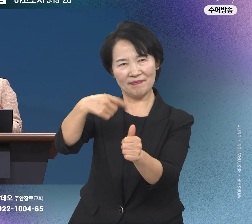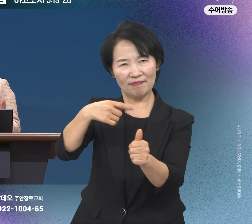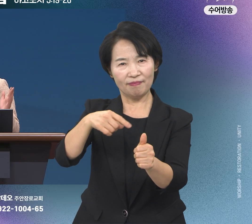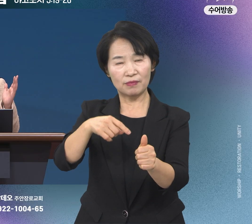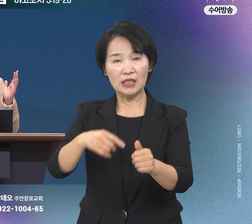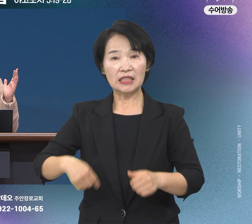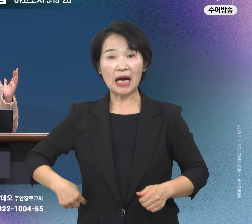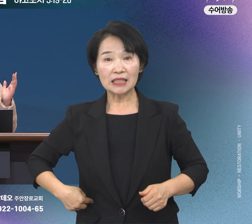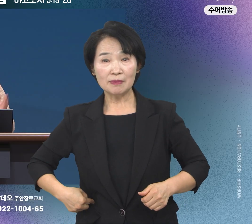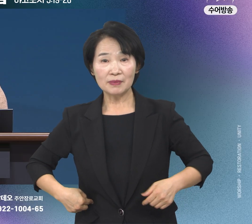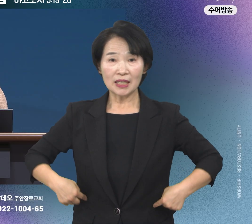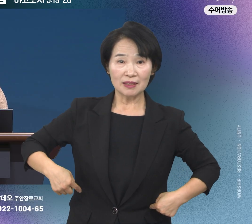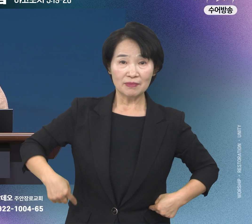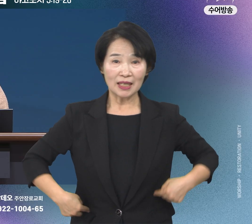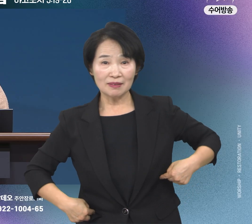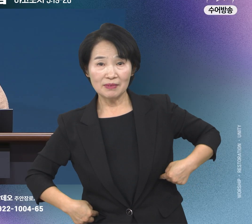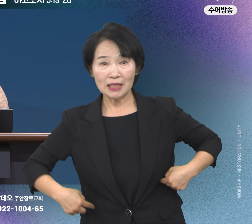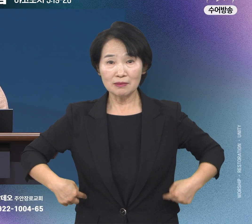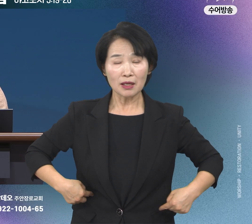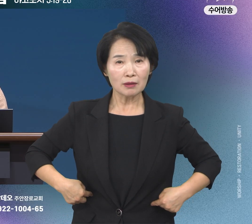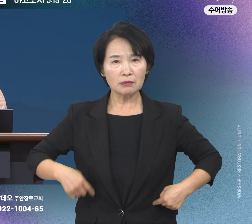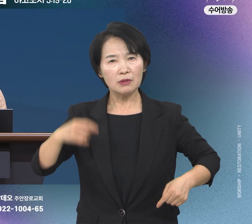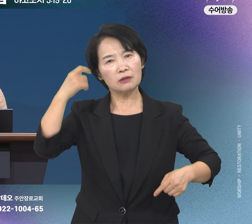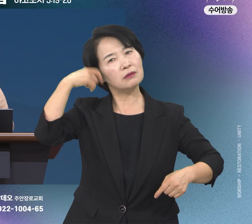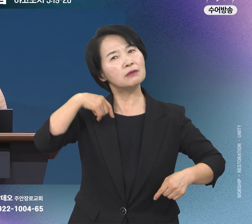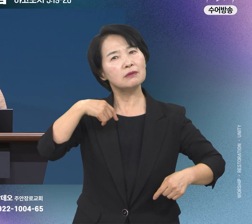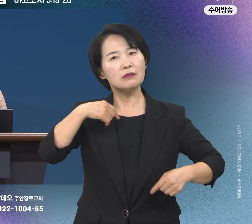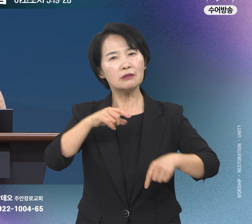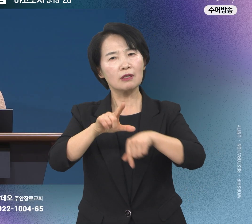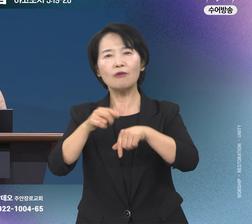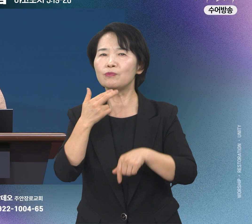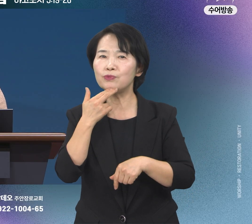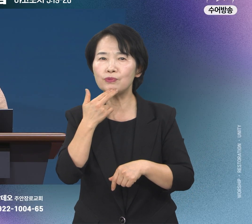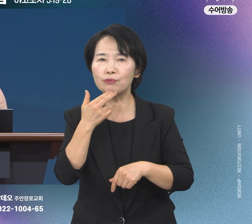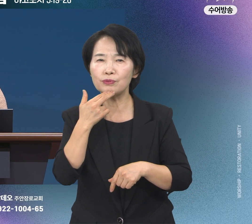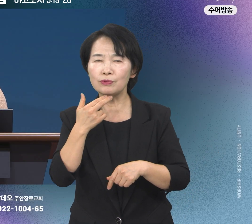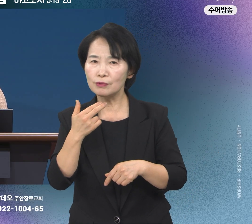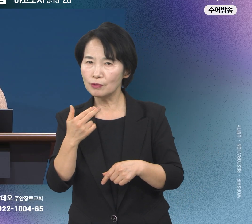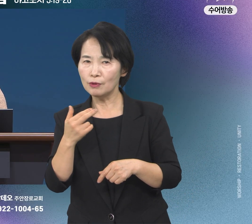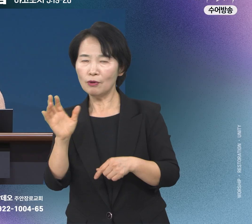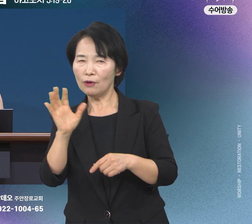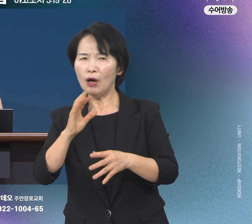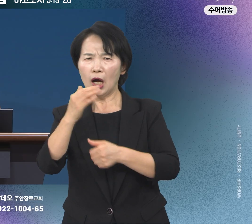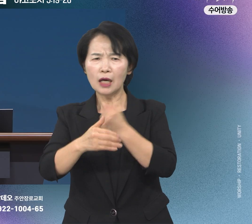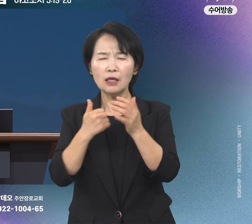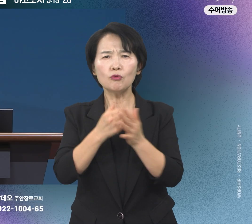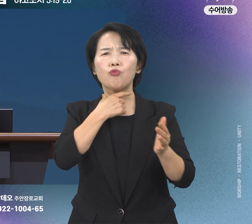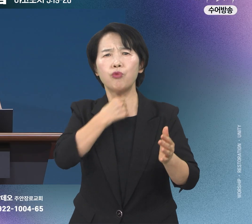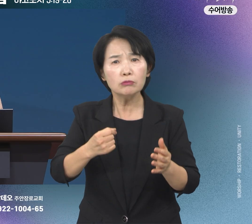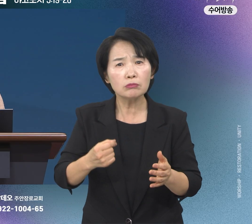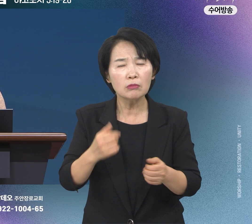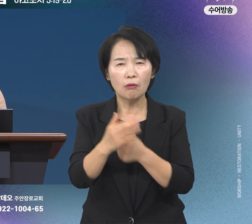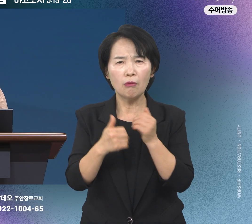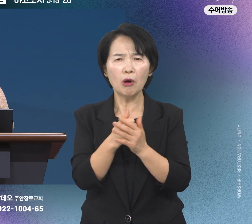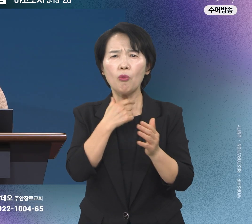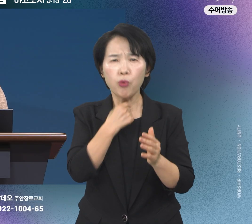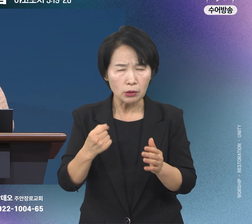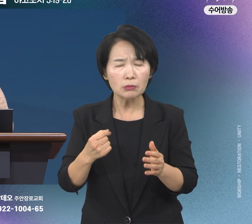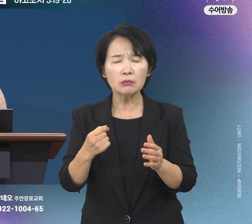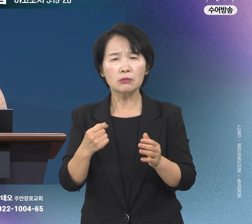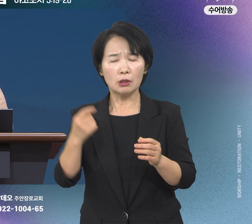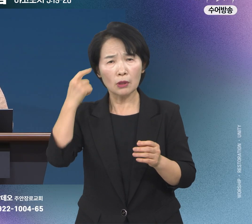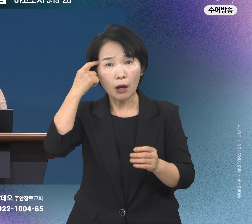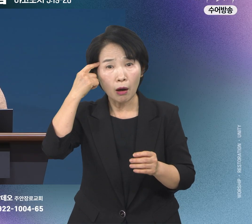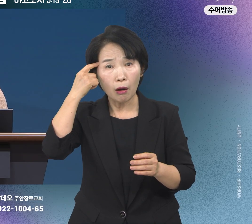양심의 가책 느낄 새도 없었습니다. 하나님께서 원하시는 방법이라고 하루하루 생각하면서